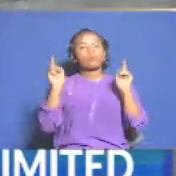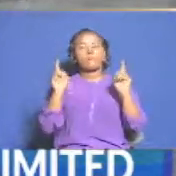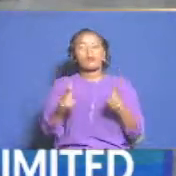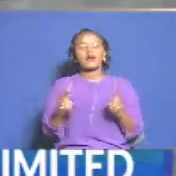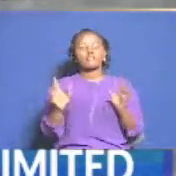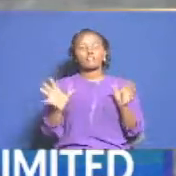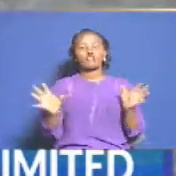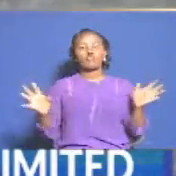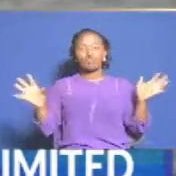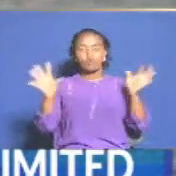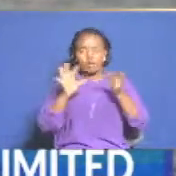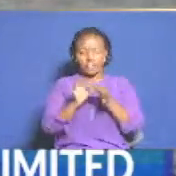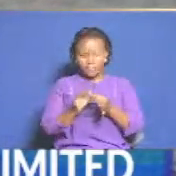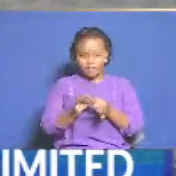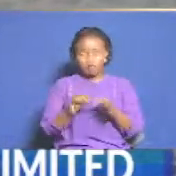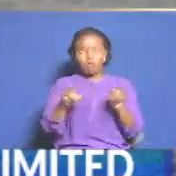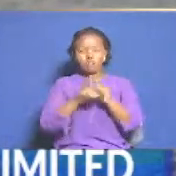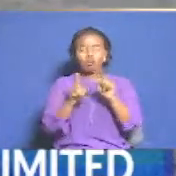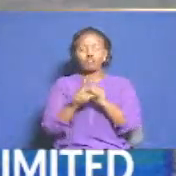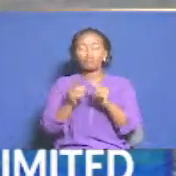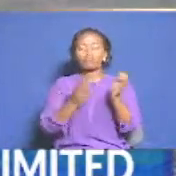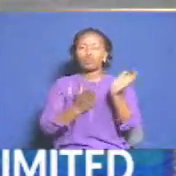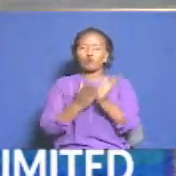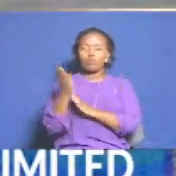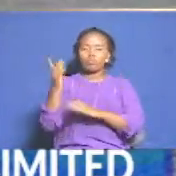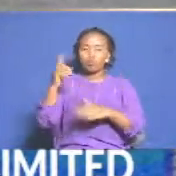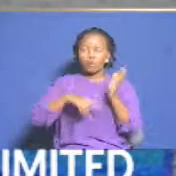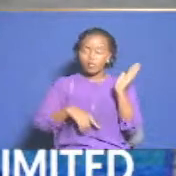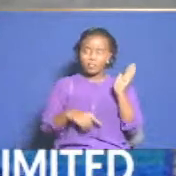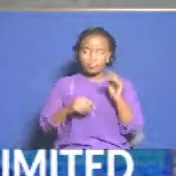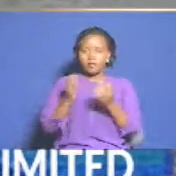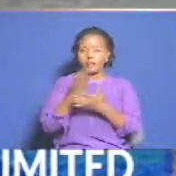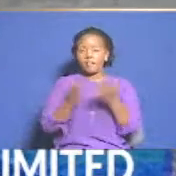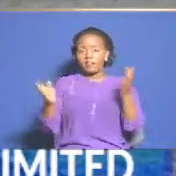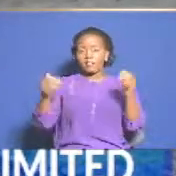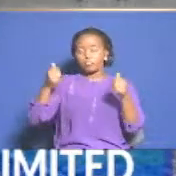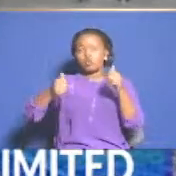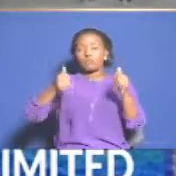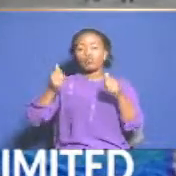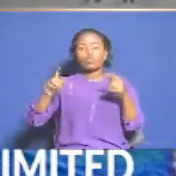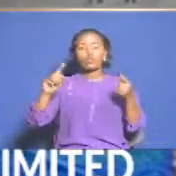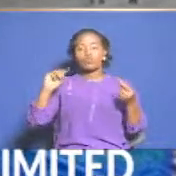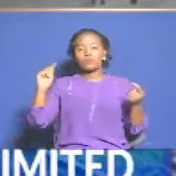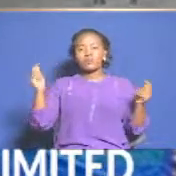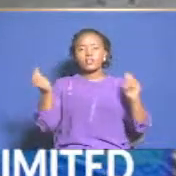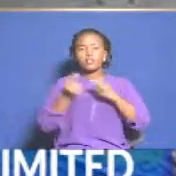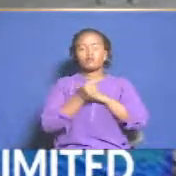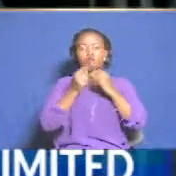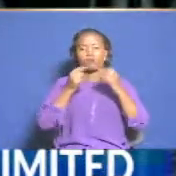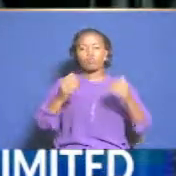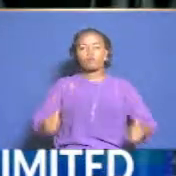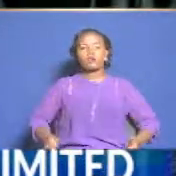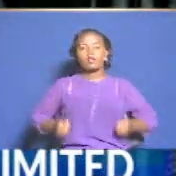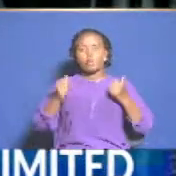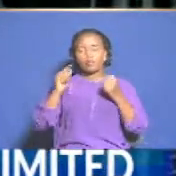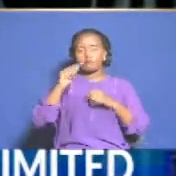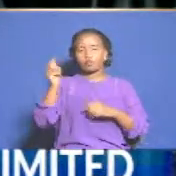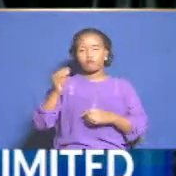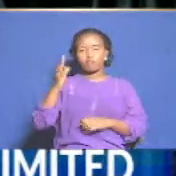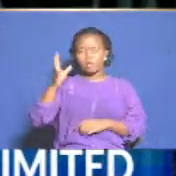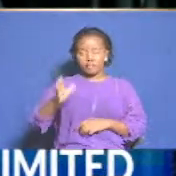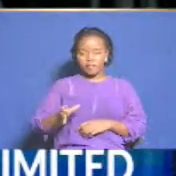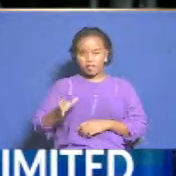na tuwatendee kwa mambo ambayo yatajenga na yatabadilisha maisha ya Wakenya wa kawaida wa Jamhuri ya